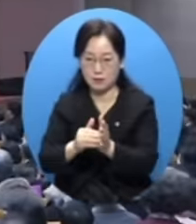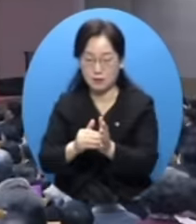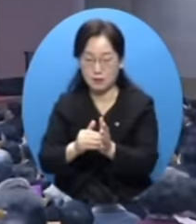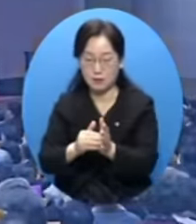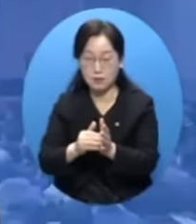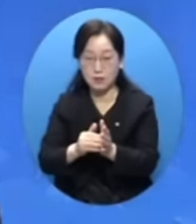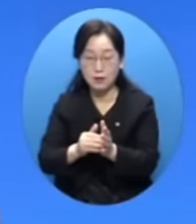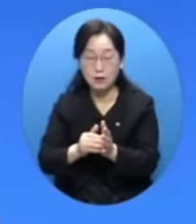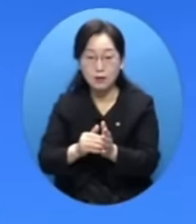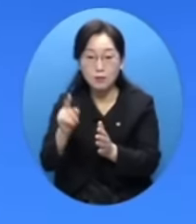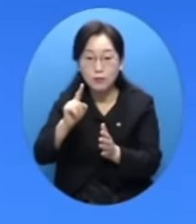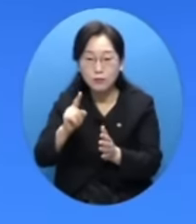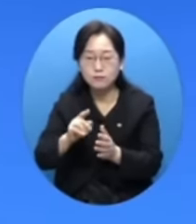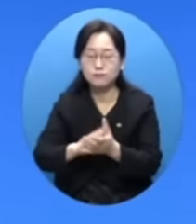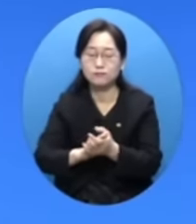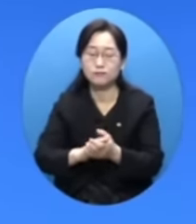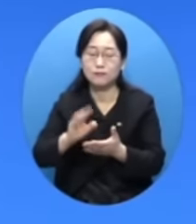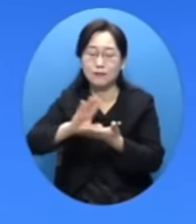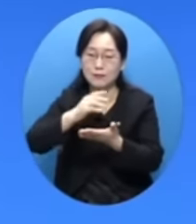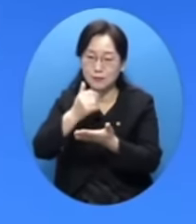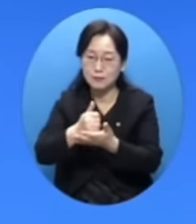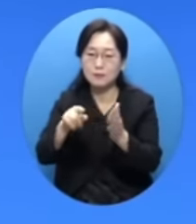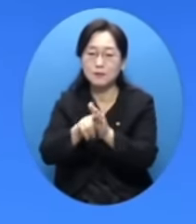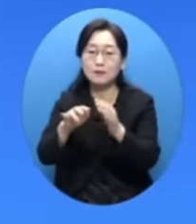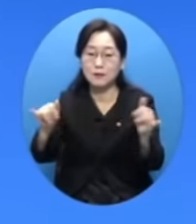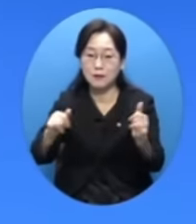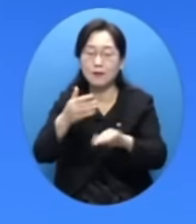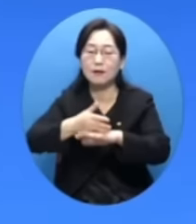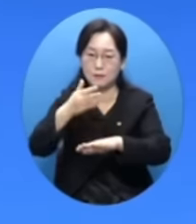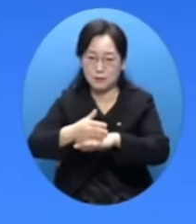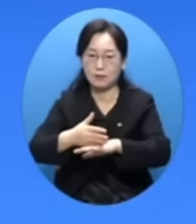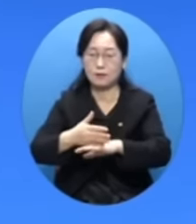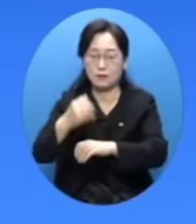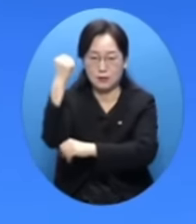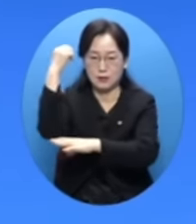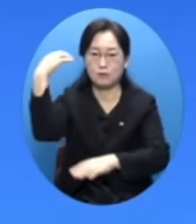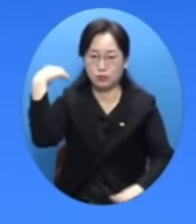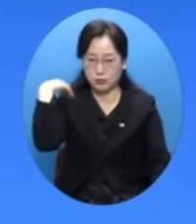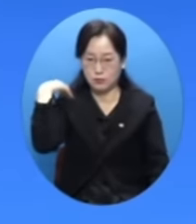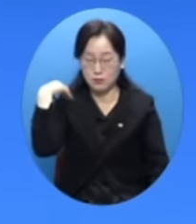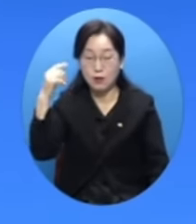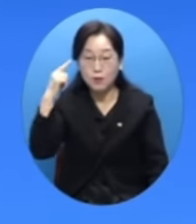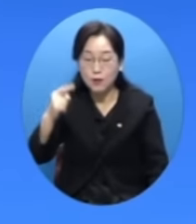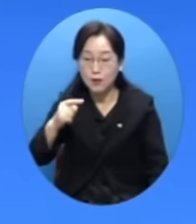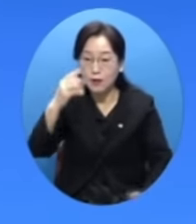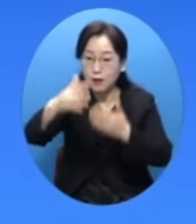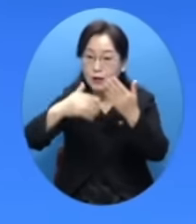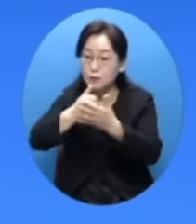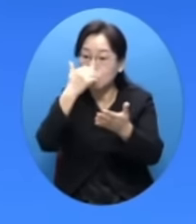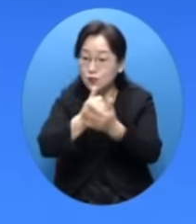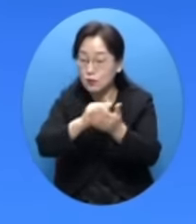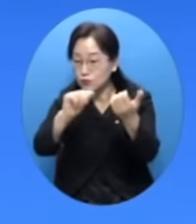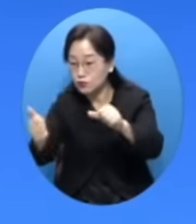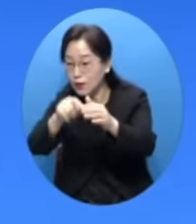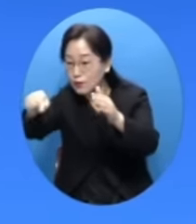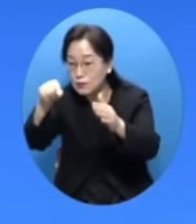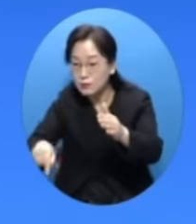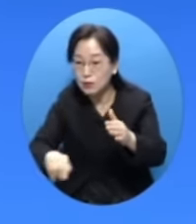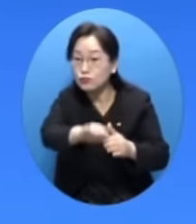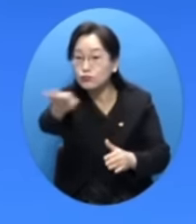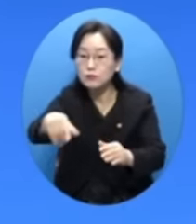본분은 감사했습니다. 왜냐하면 하나님께서 죄와 사망에서 흑암의 권세에서 우리를 건지셨기